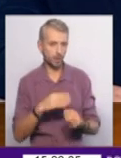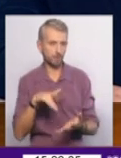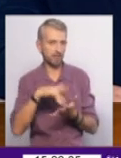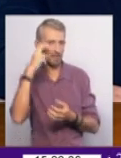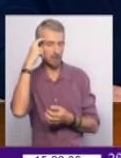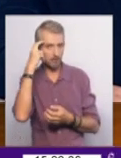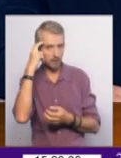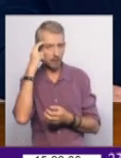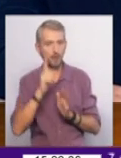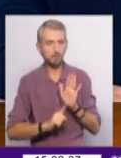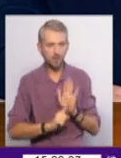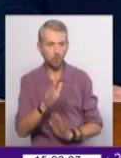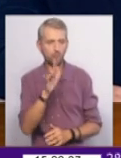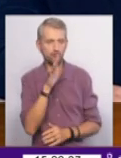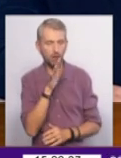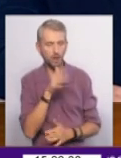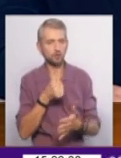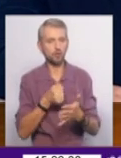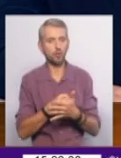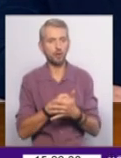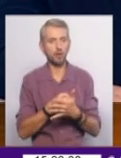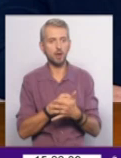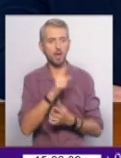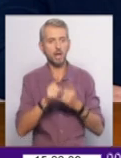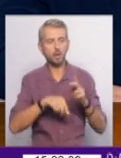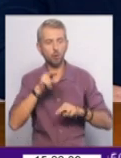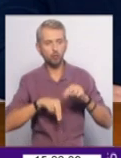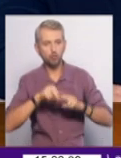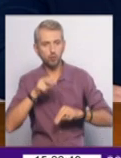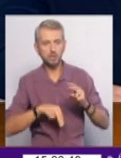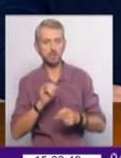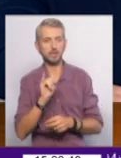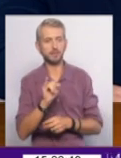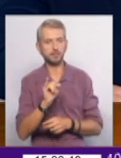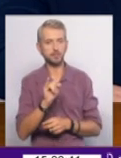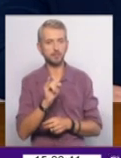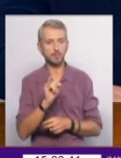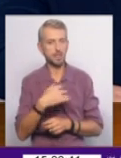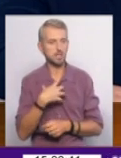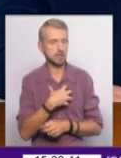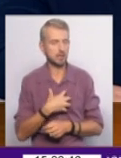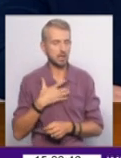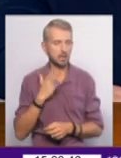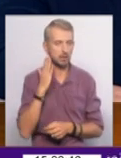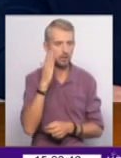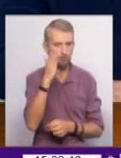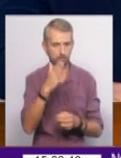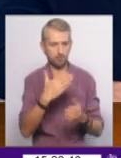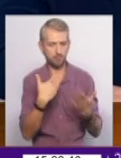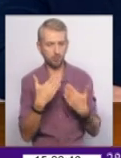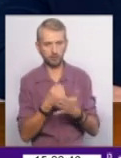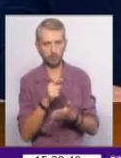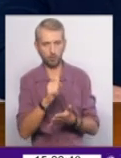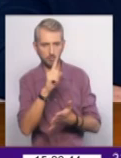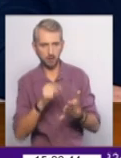Києві. Прийшов час до реконструкції і стратегічного підходу до цього питання взагалі